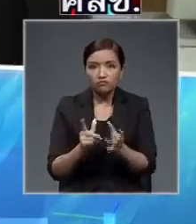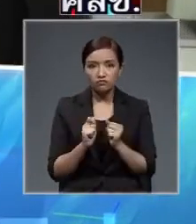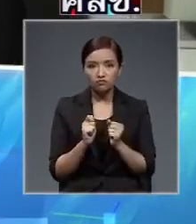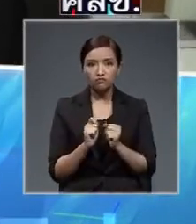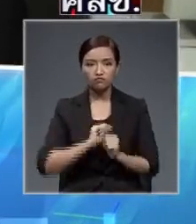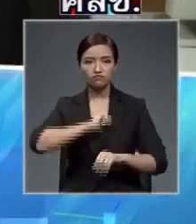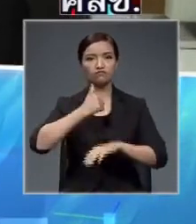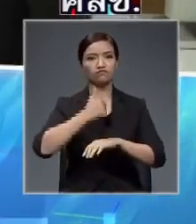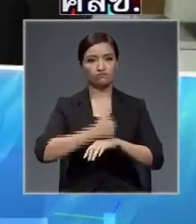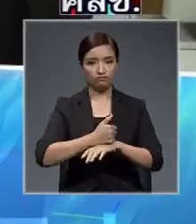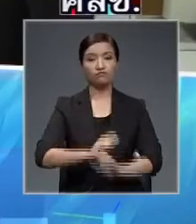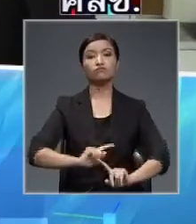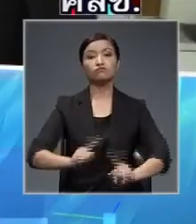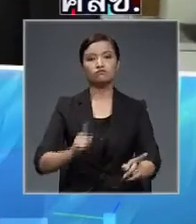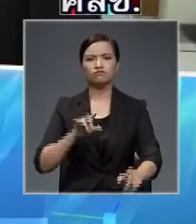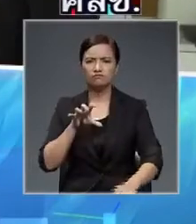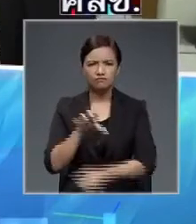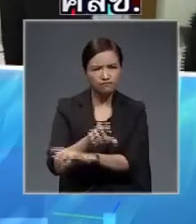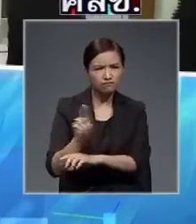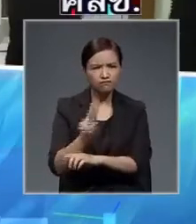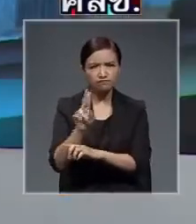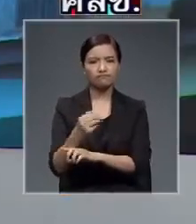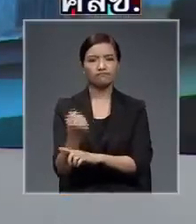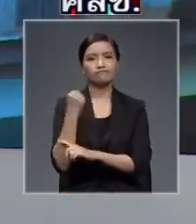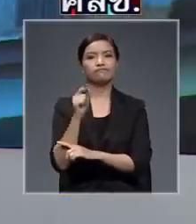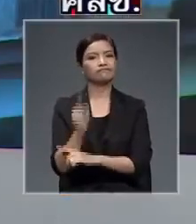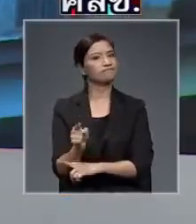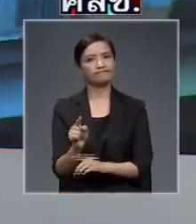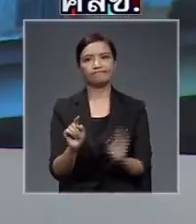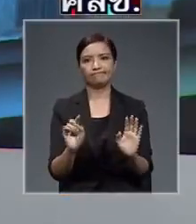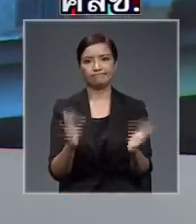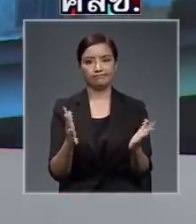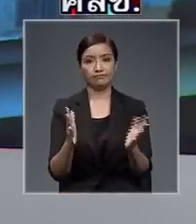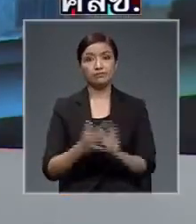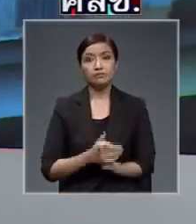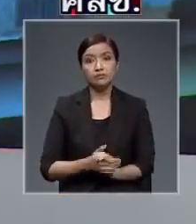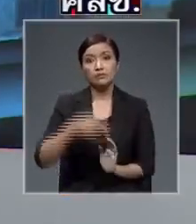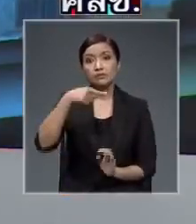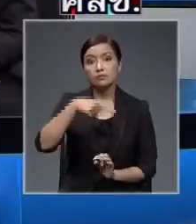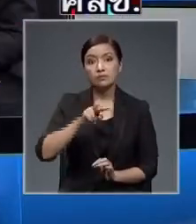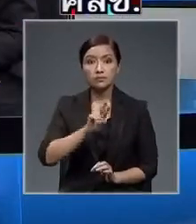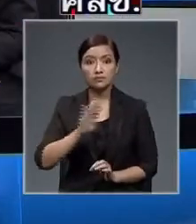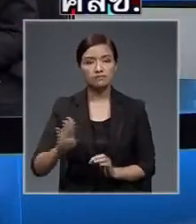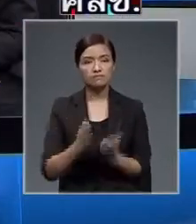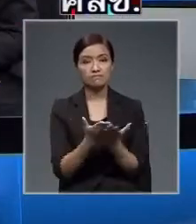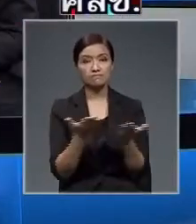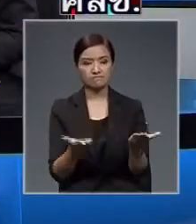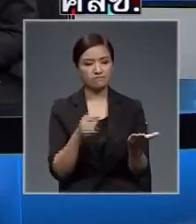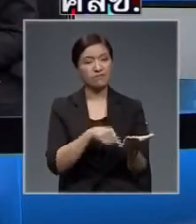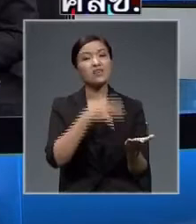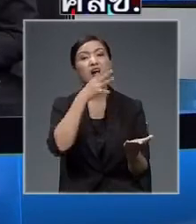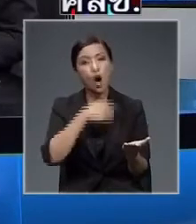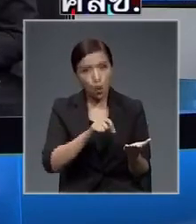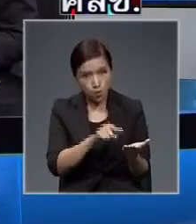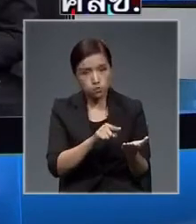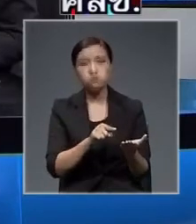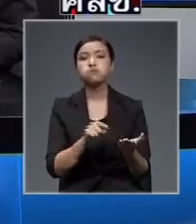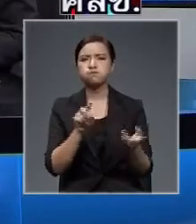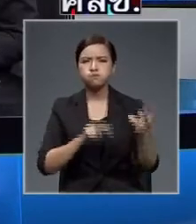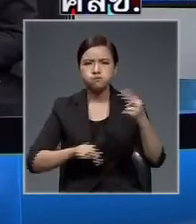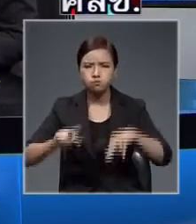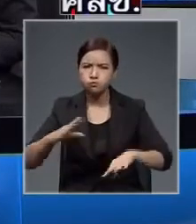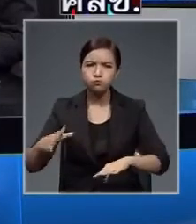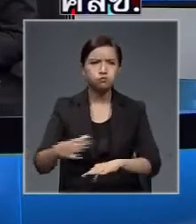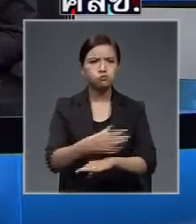ม่ได้มีการบังคับใช้อย่างจริงจังเนื่องจากว่าเราไม่พรบ.ฉบับเก่าเนี่ยไม่ได้ครอบคลุมไปจนถึงตั้ง